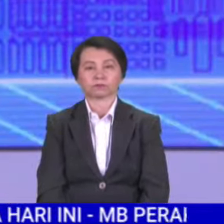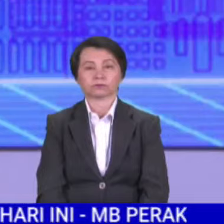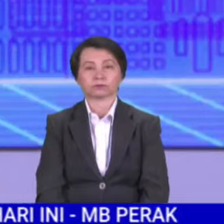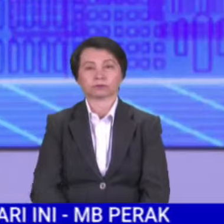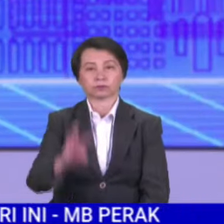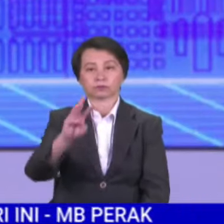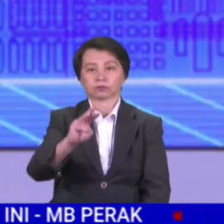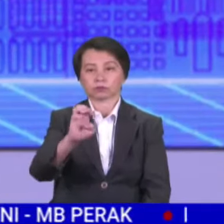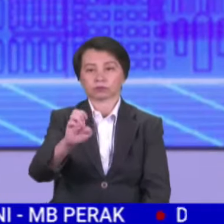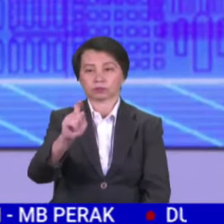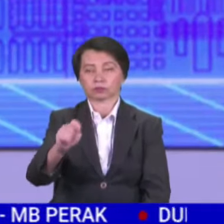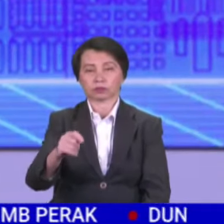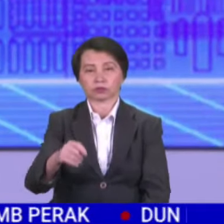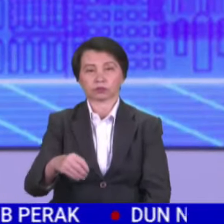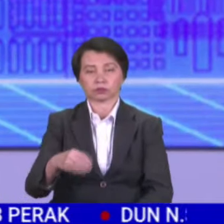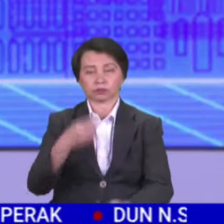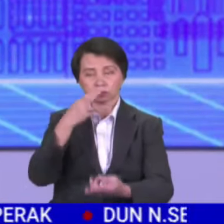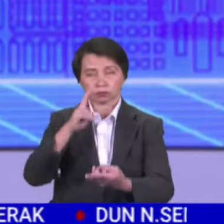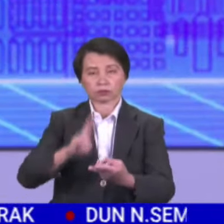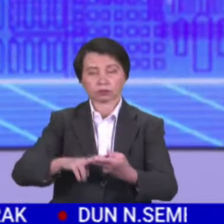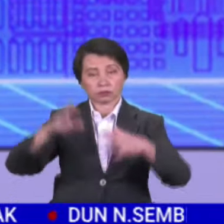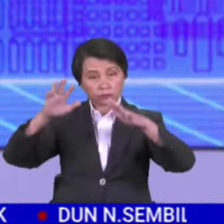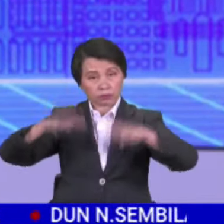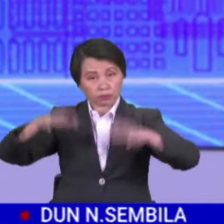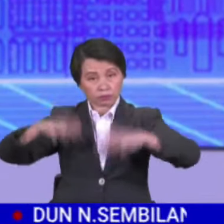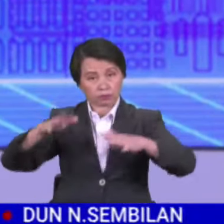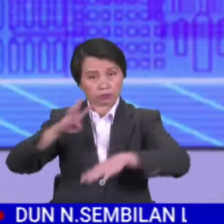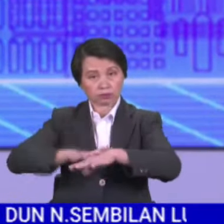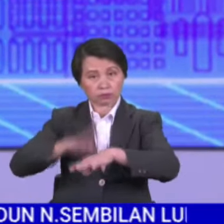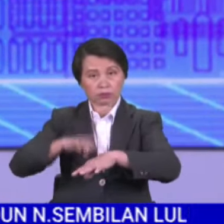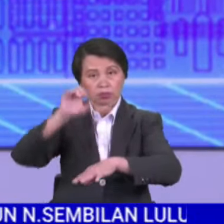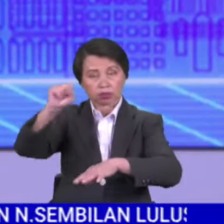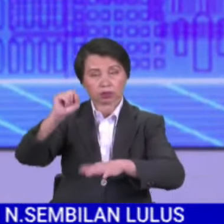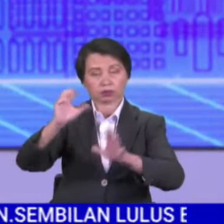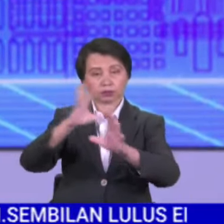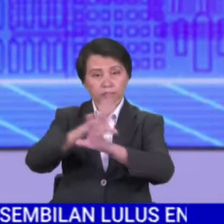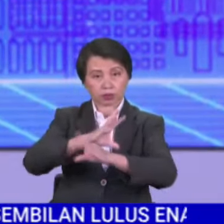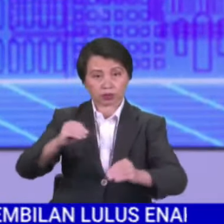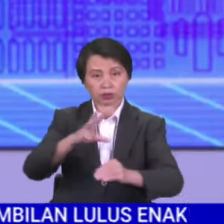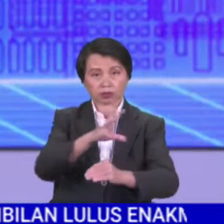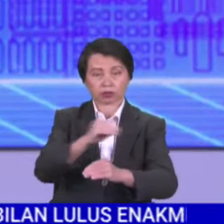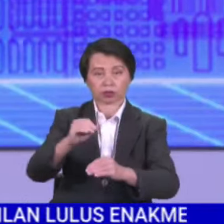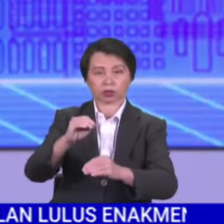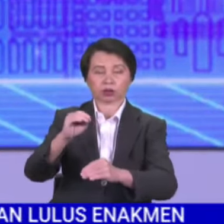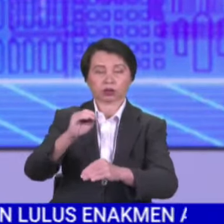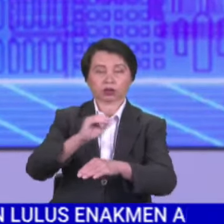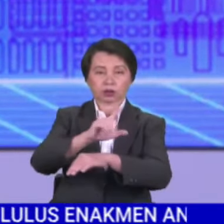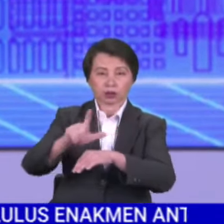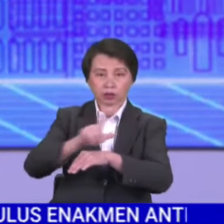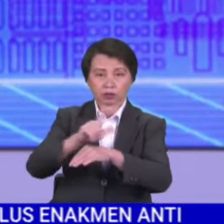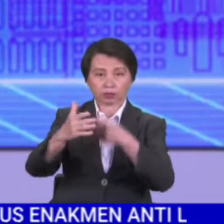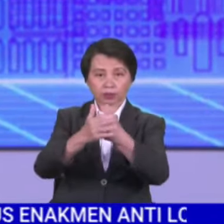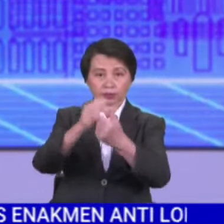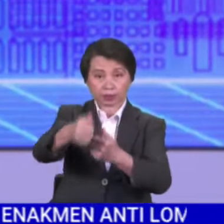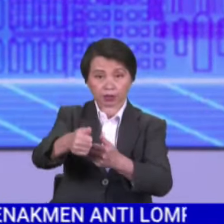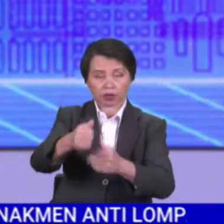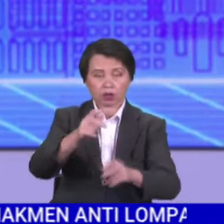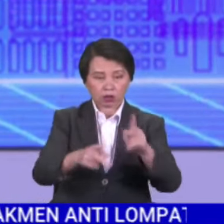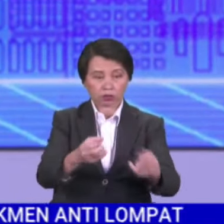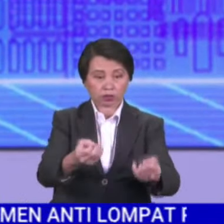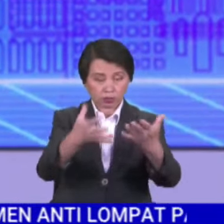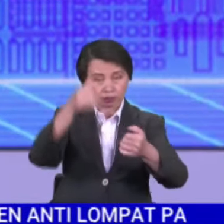Met Malaysia mengeluarkan amaran hujan berterusan bagi Sabah, Sarawak dan wilayah Persekutuan Labuan sehingga esok. Susulan itu, orang